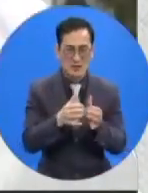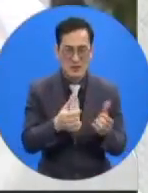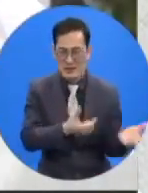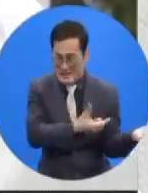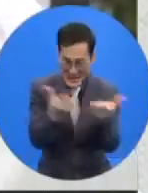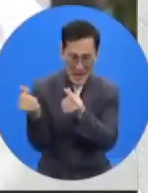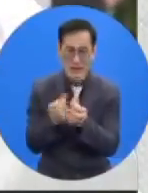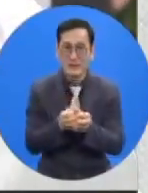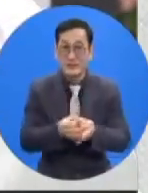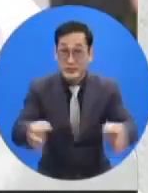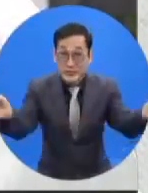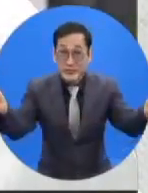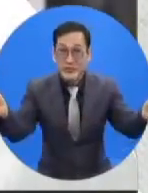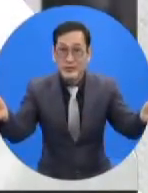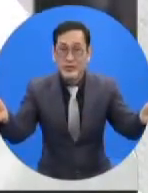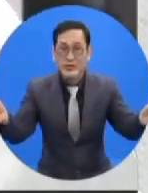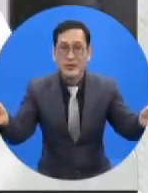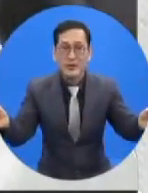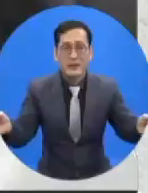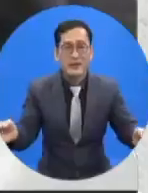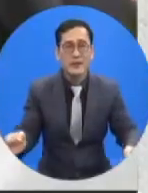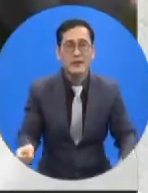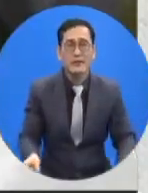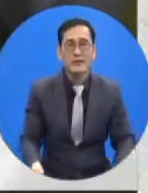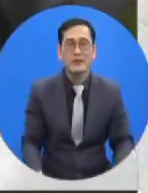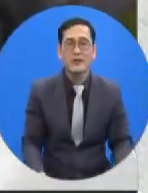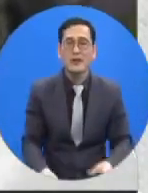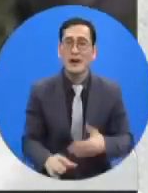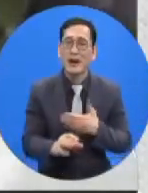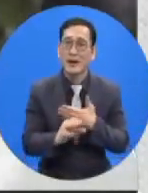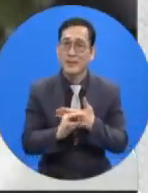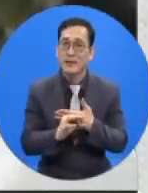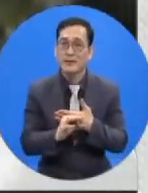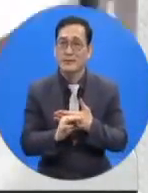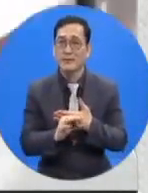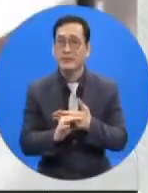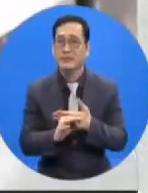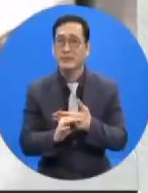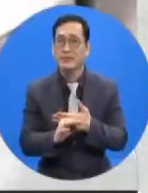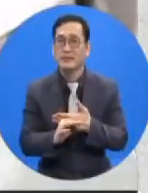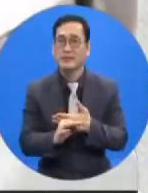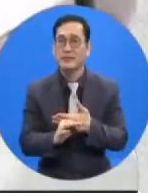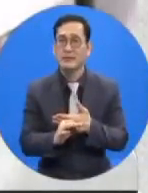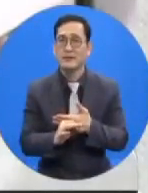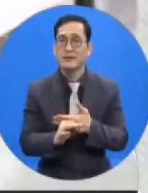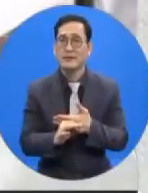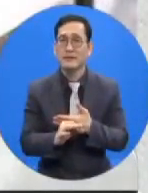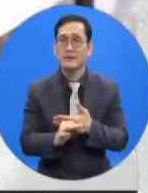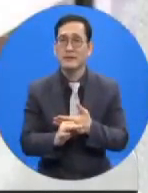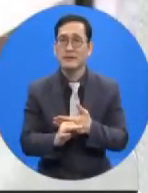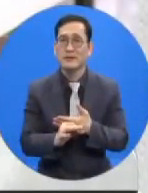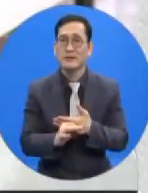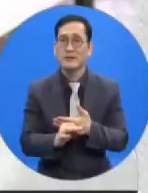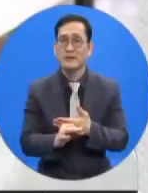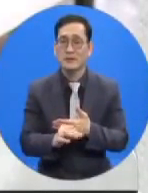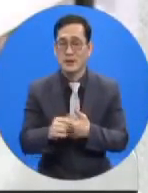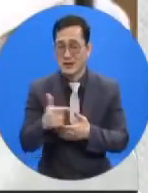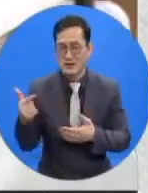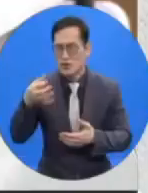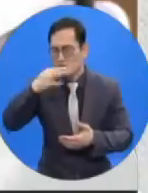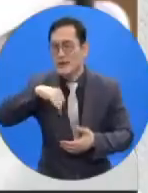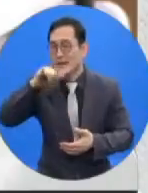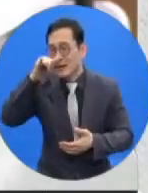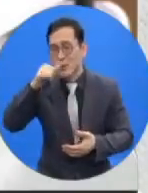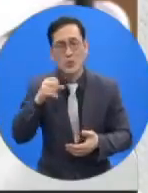어떤 개인한테는 굉장히 큰 도움이 될 수도 있지만 일반적으로 많은 사람들한테는 굳이 저거 없어도 살아가는데 크게 문제가 없는